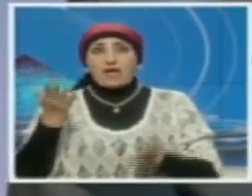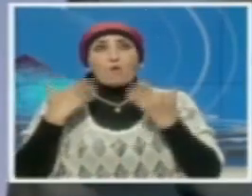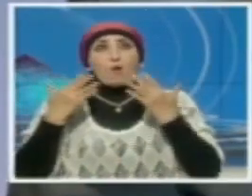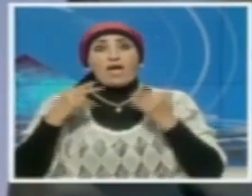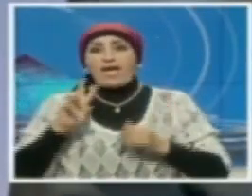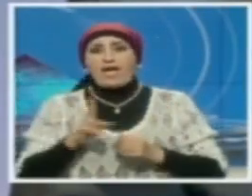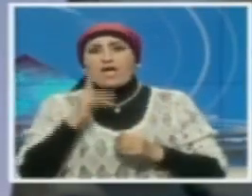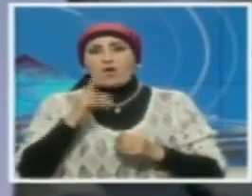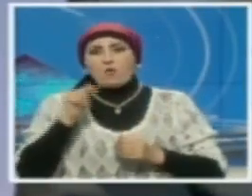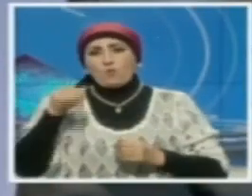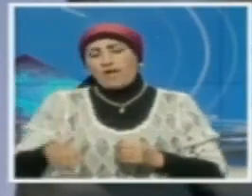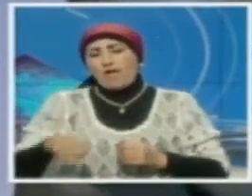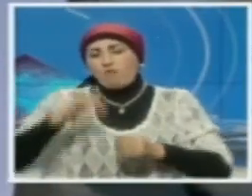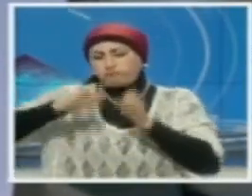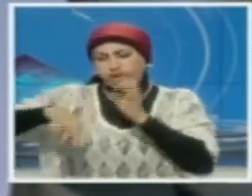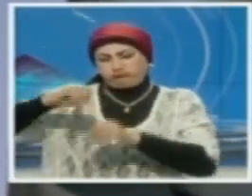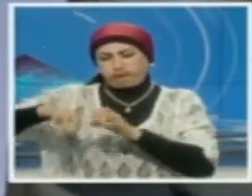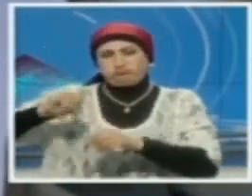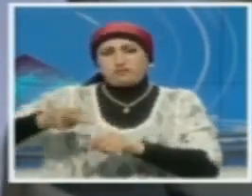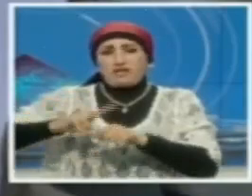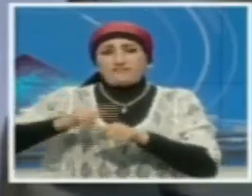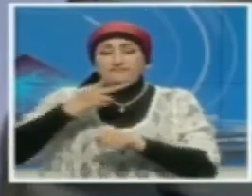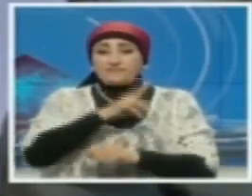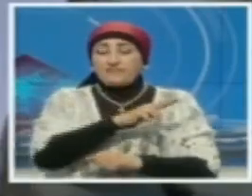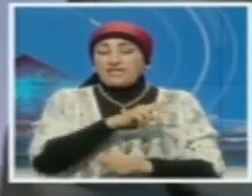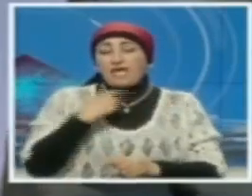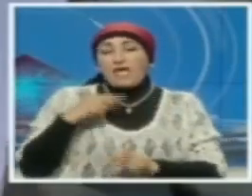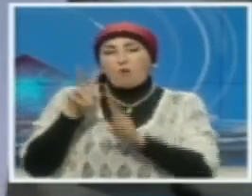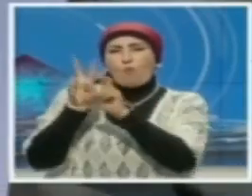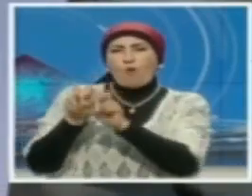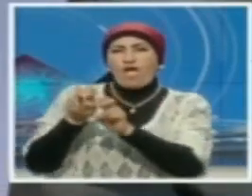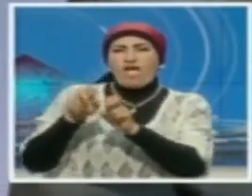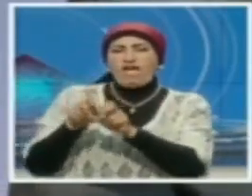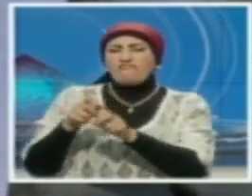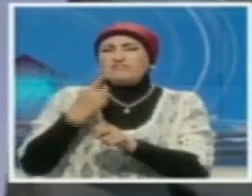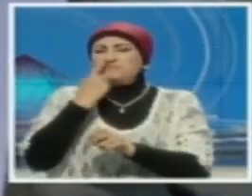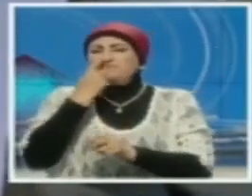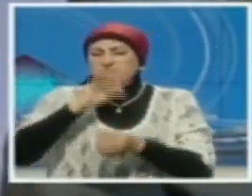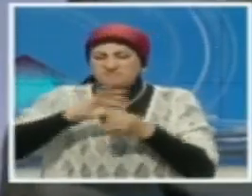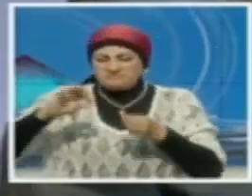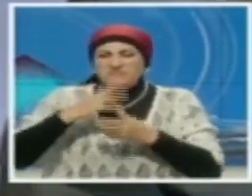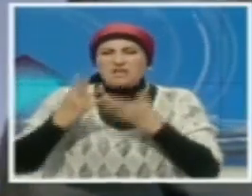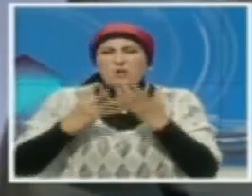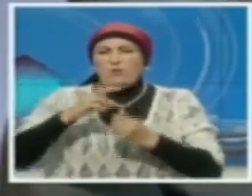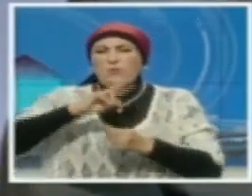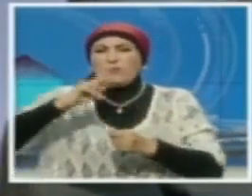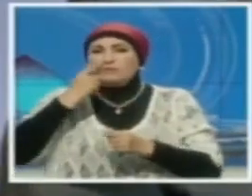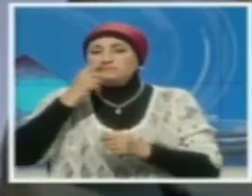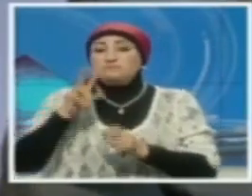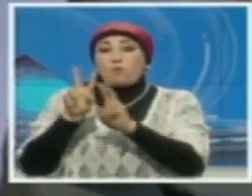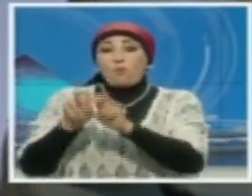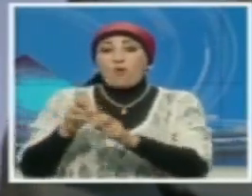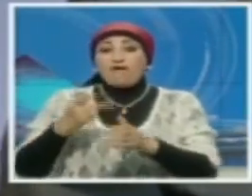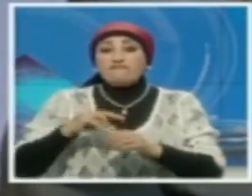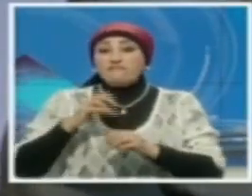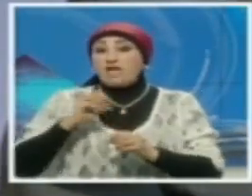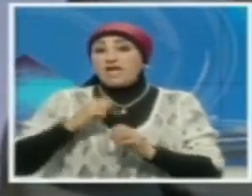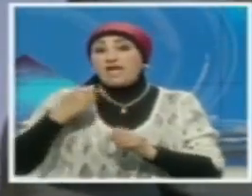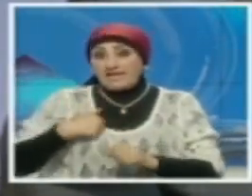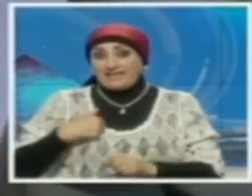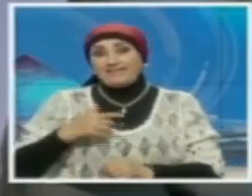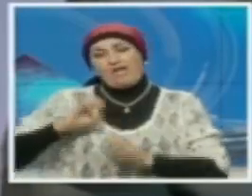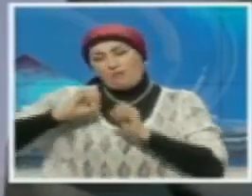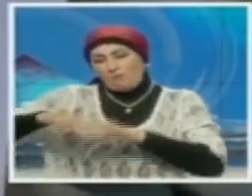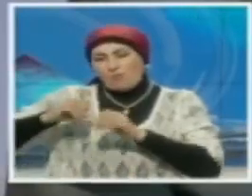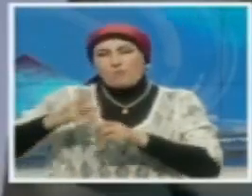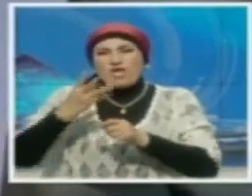أو بإدارة المخلفات أو بالحد من الوقود. يعني إحنا طبعا باعتبرنا أن إحنا بنهتم أكتر بإدارة المخلفات فمتحيزين